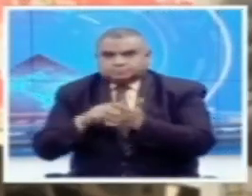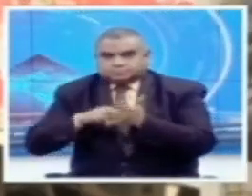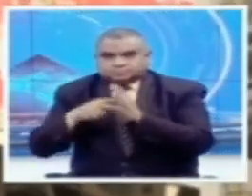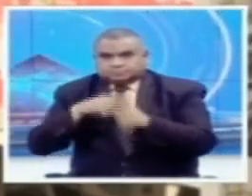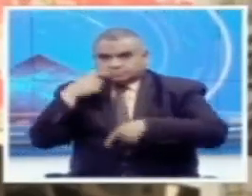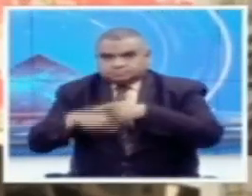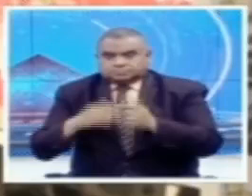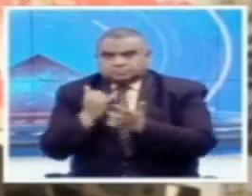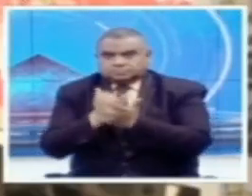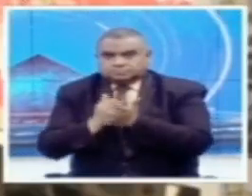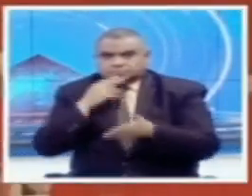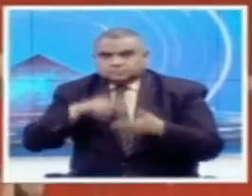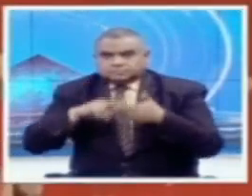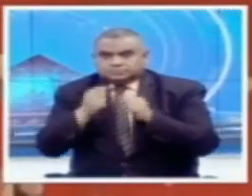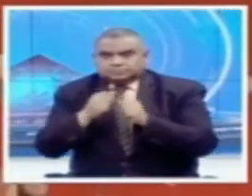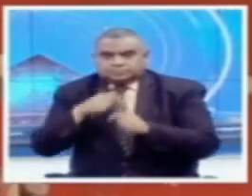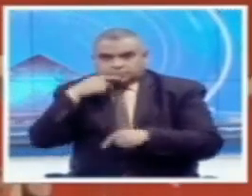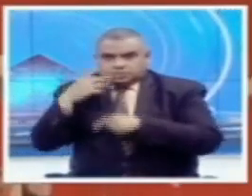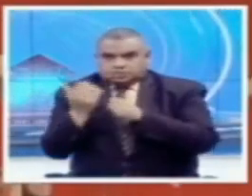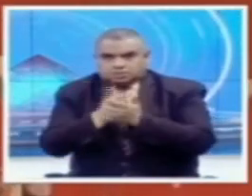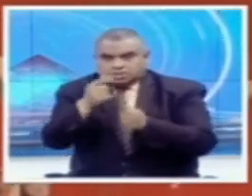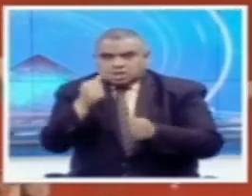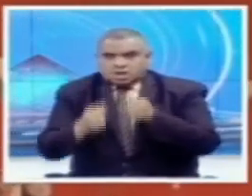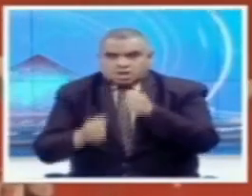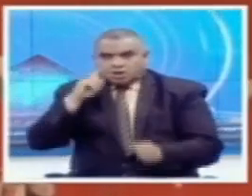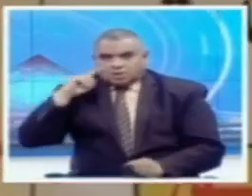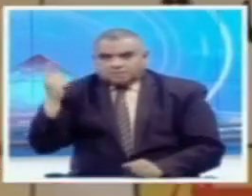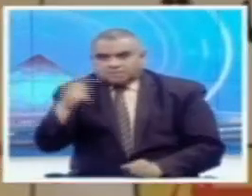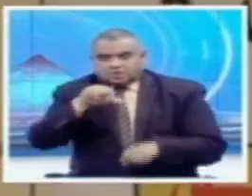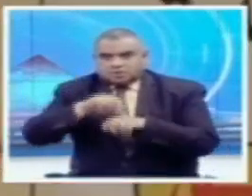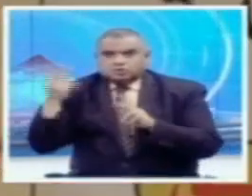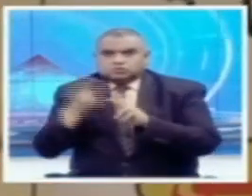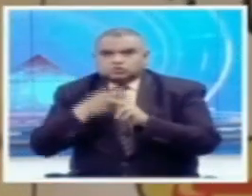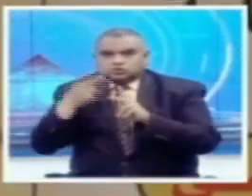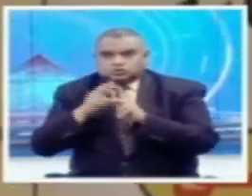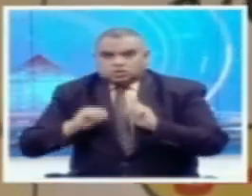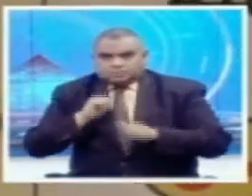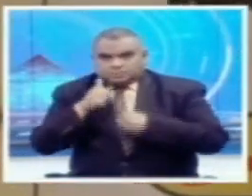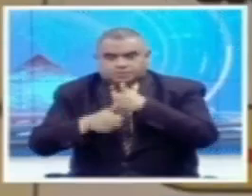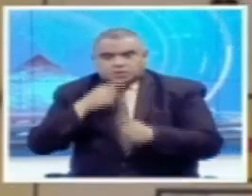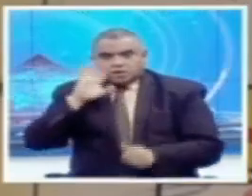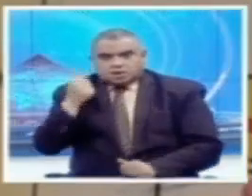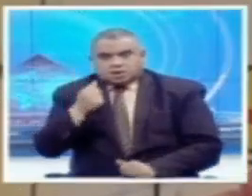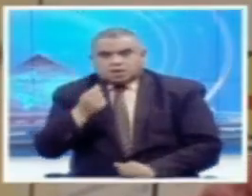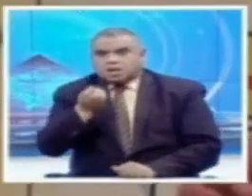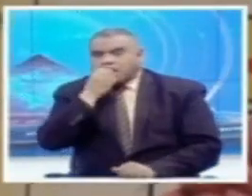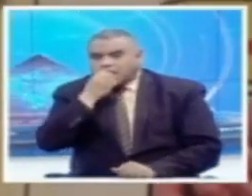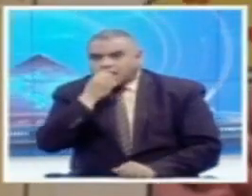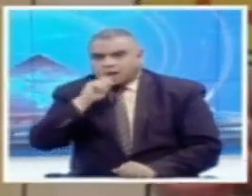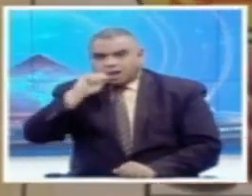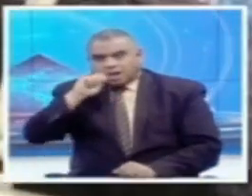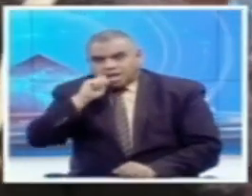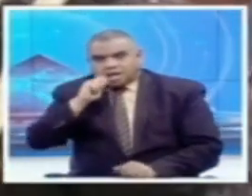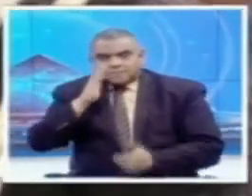إلى 30%. ففي تلك السيارات يستطيع المواطن الحصول على سلع سواء كانت جافة أو لحوم